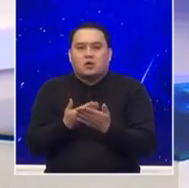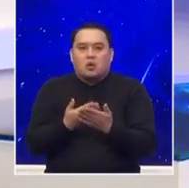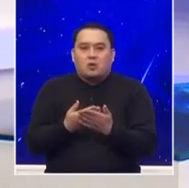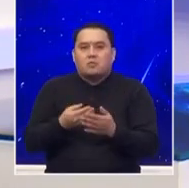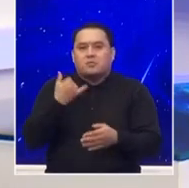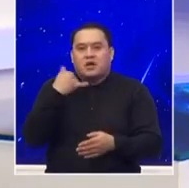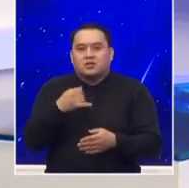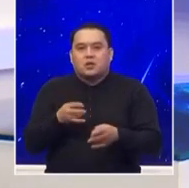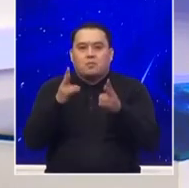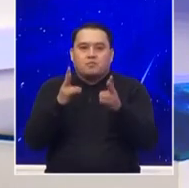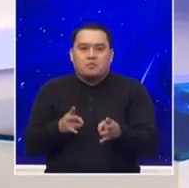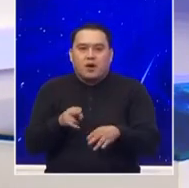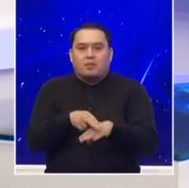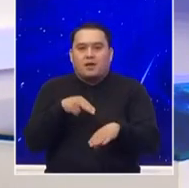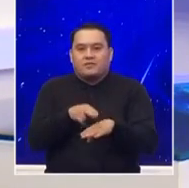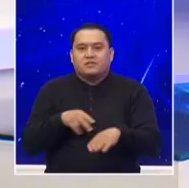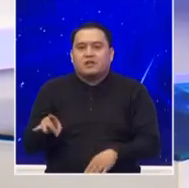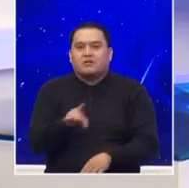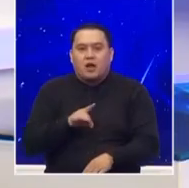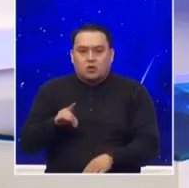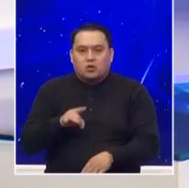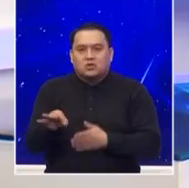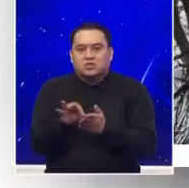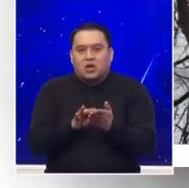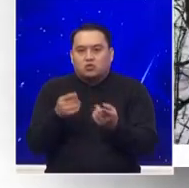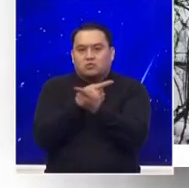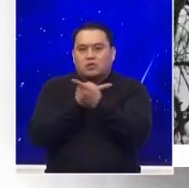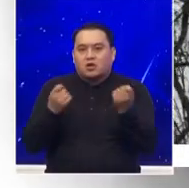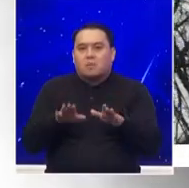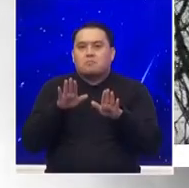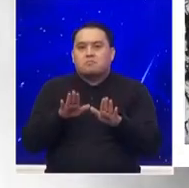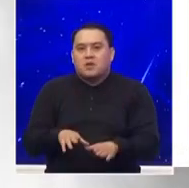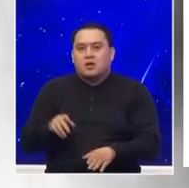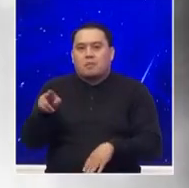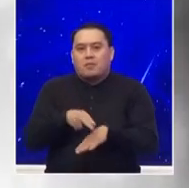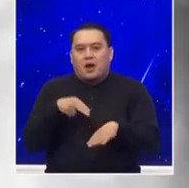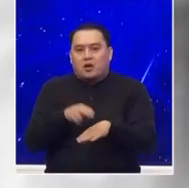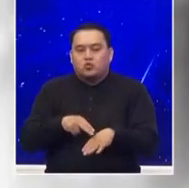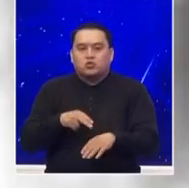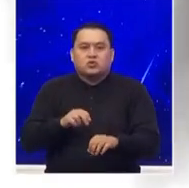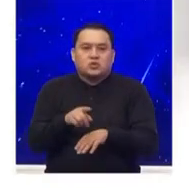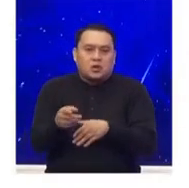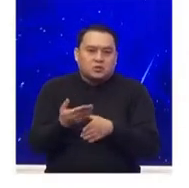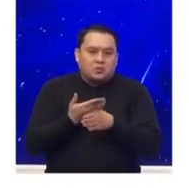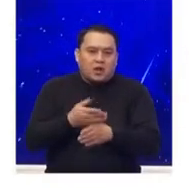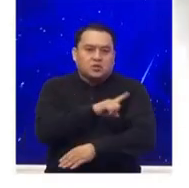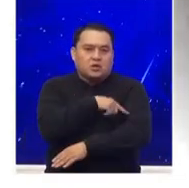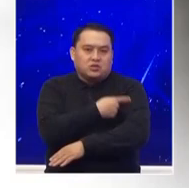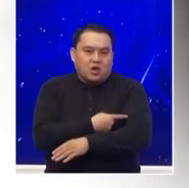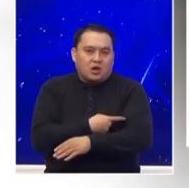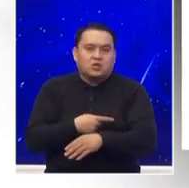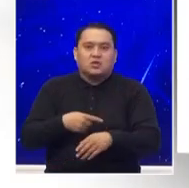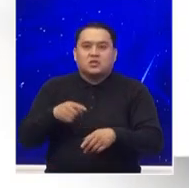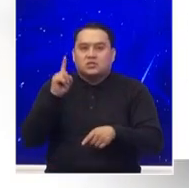неизвестный, позвонивший в отдел полиции Панфиловского района. Сразу после сообщения на место прибыли наряд полиции, скорая, спасатели и саперы.